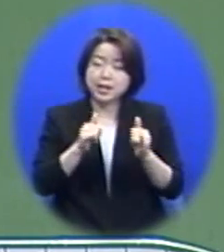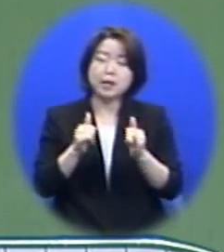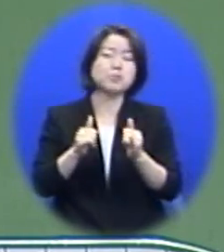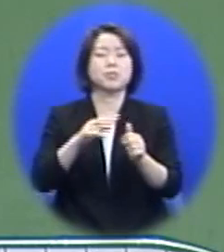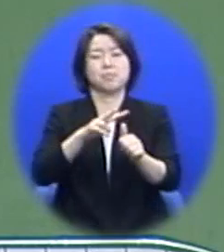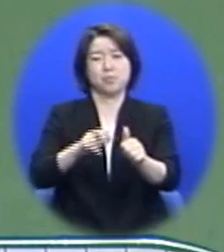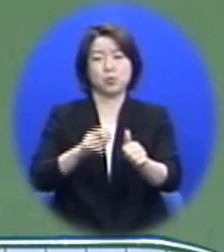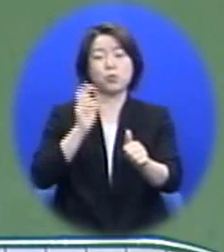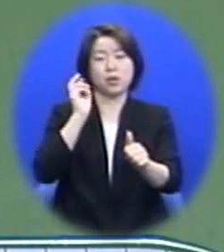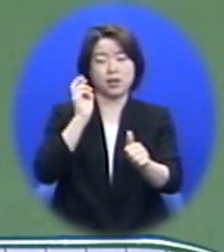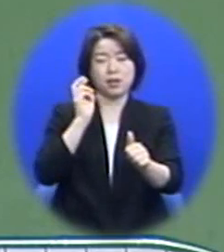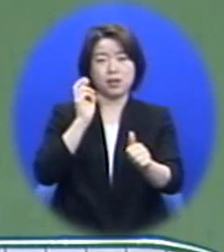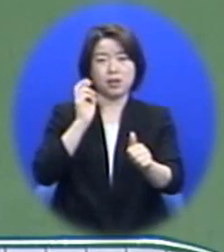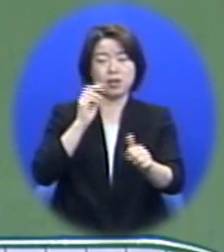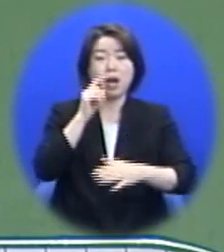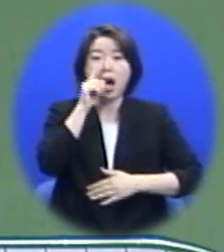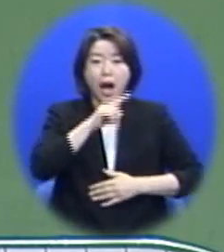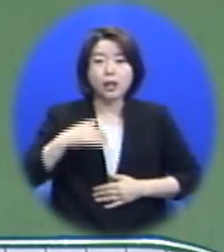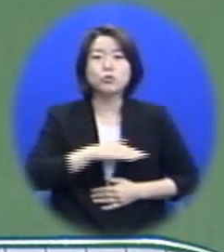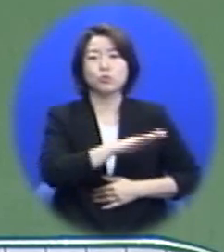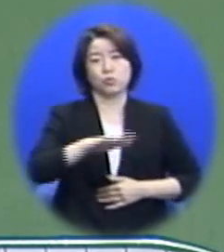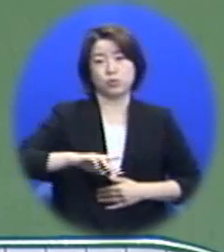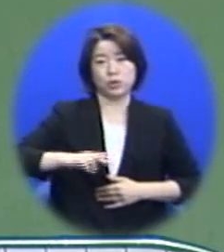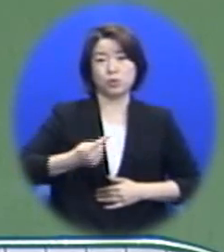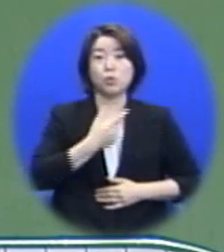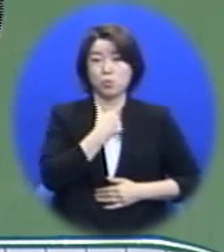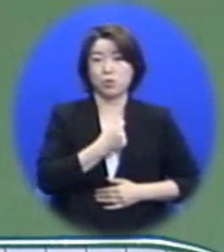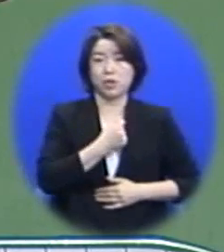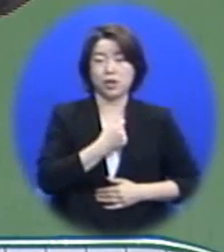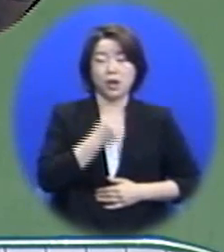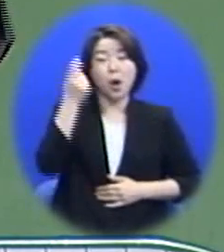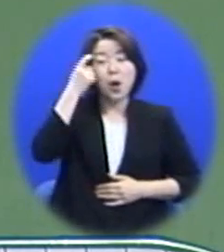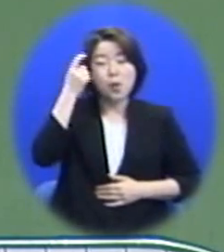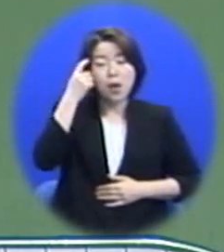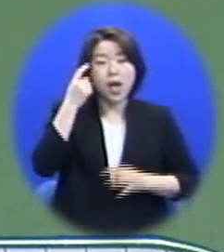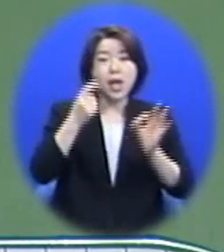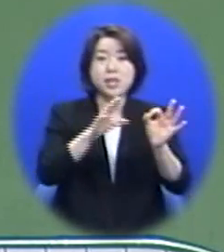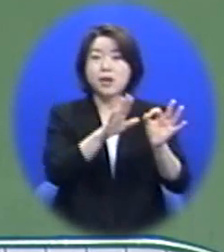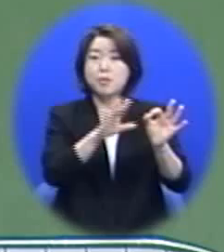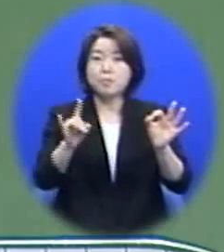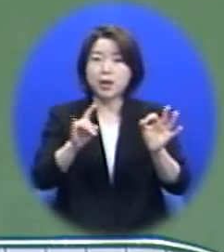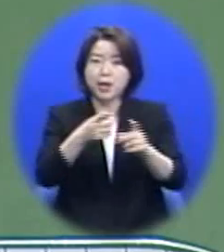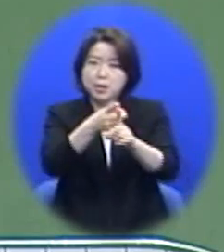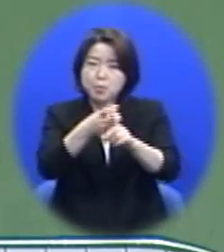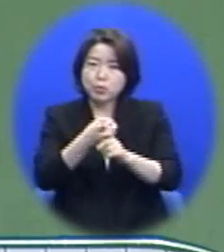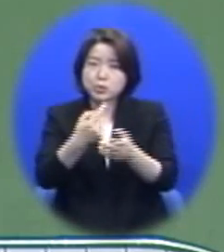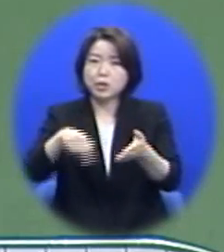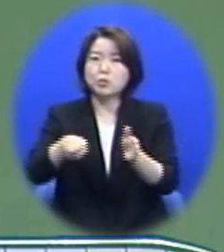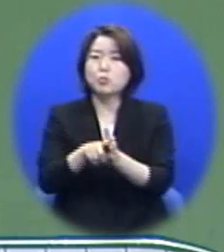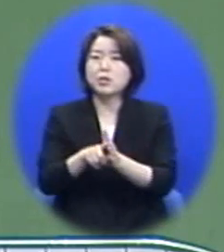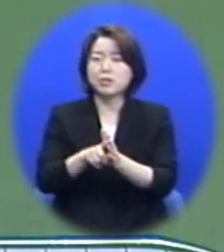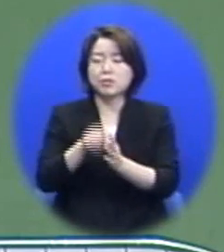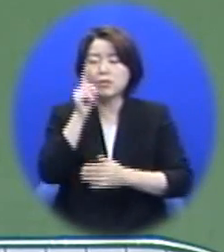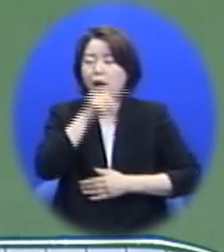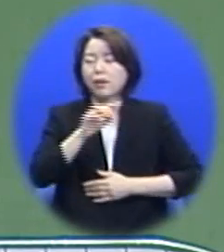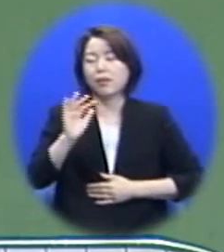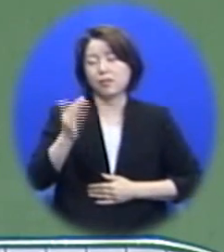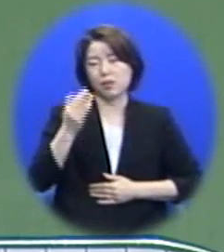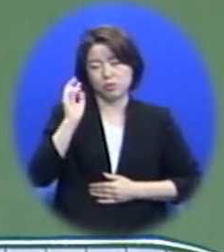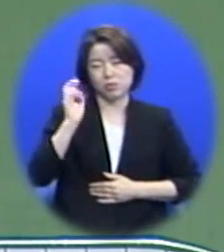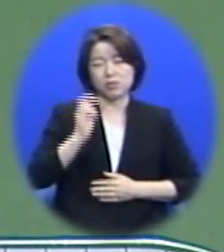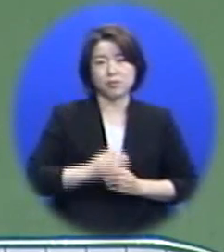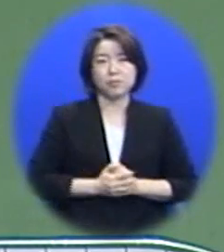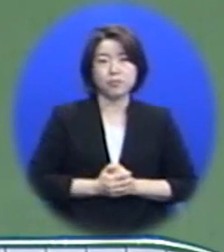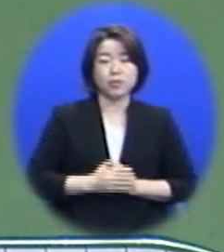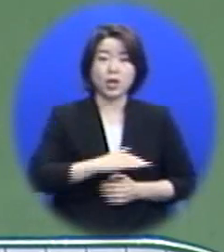것입니다 악은 우리도 원해요 왜 열배나 복수하려 악해야